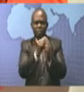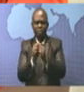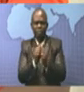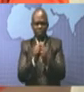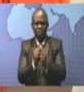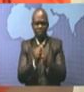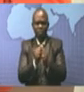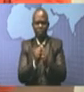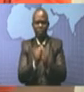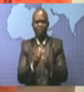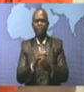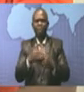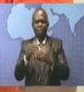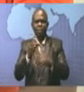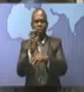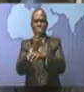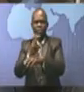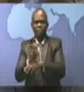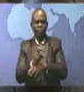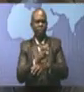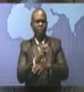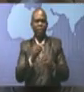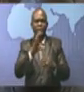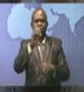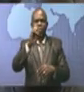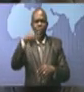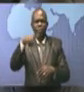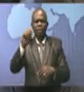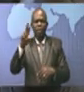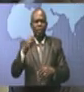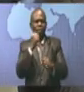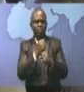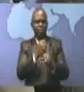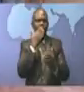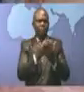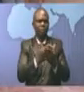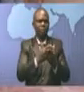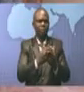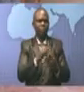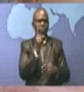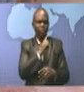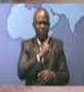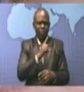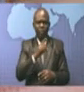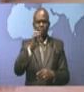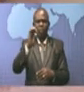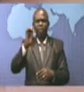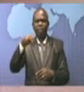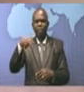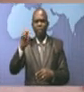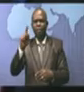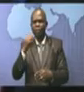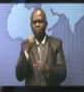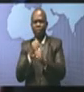les coopératives qui continueront à travailler et les sites seront exploités. Vous saurez que les coopératives qui ne seront